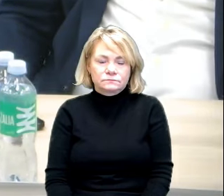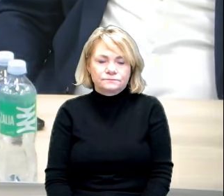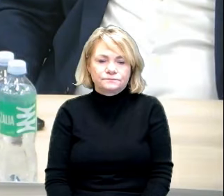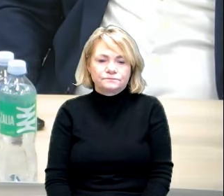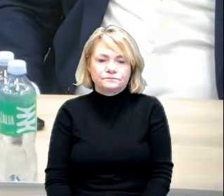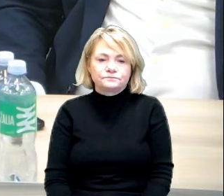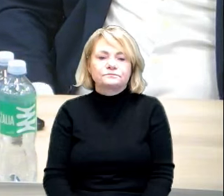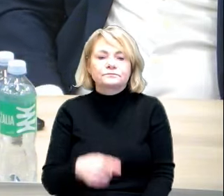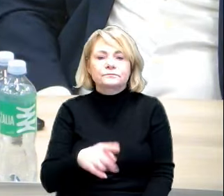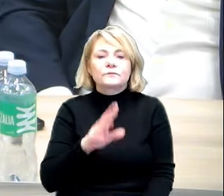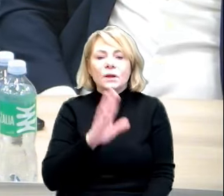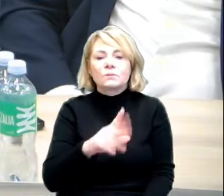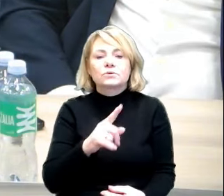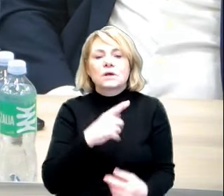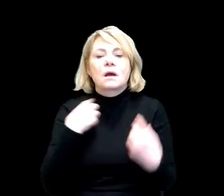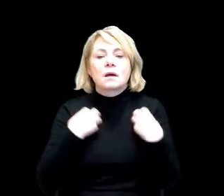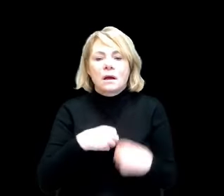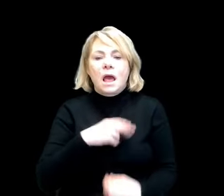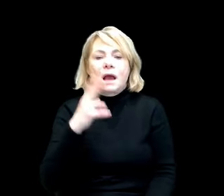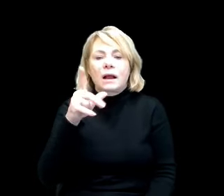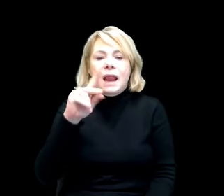užduos kolega edmundas